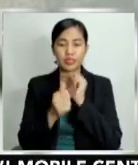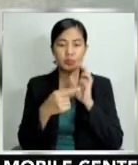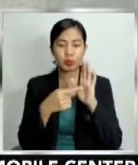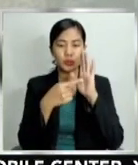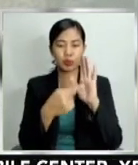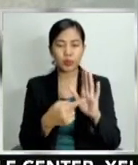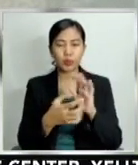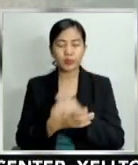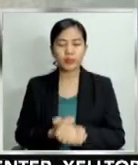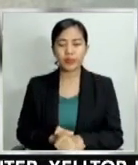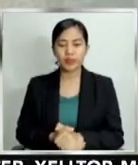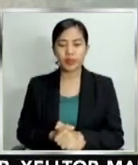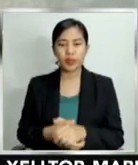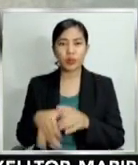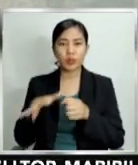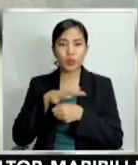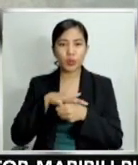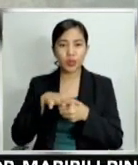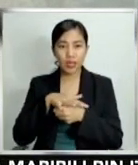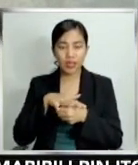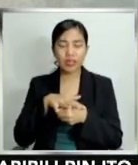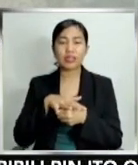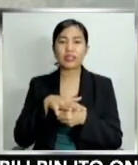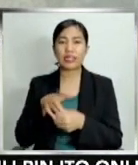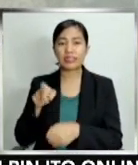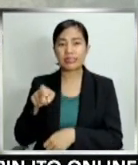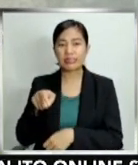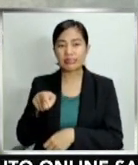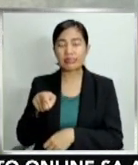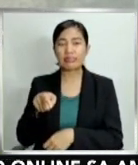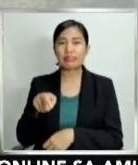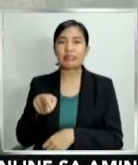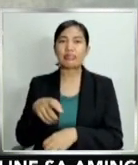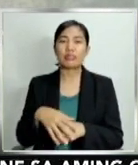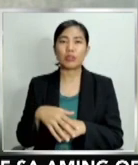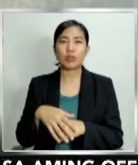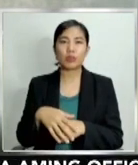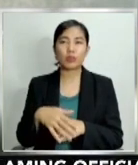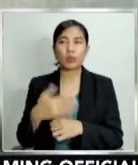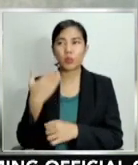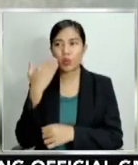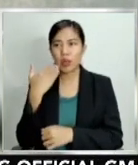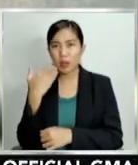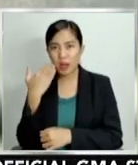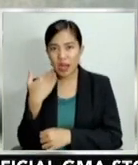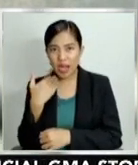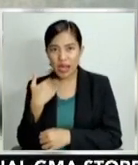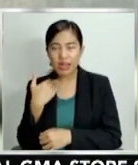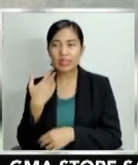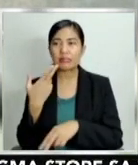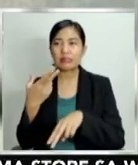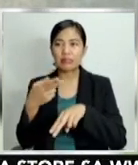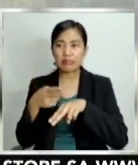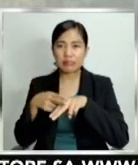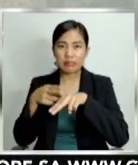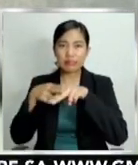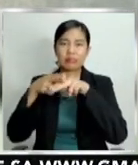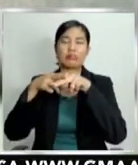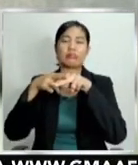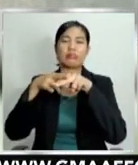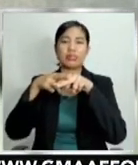local deficit is increasing. No? Yung production natin is not catching up with